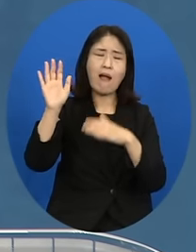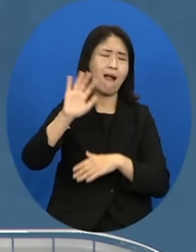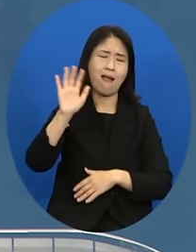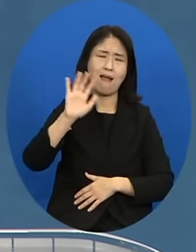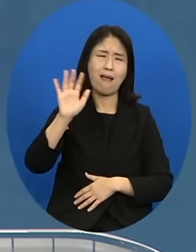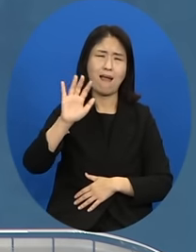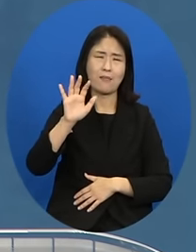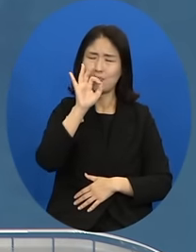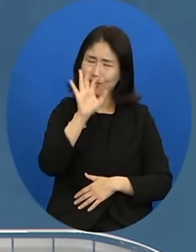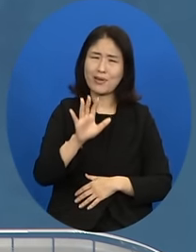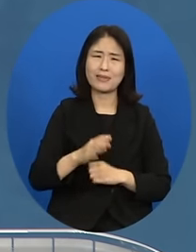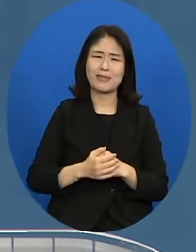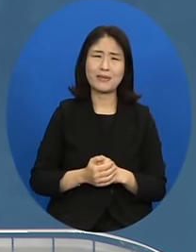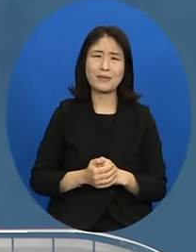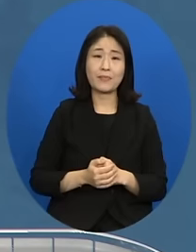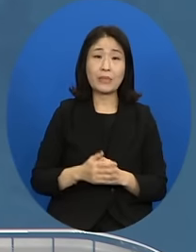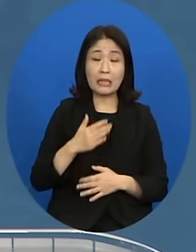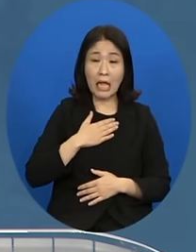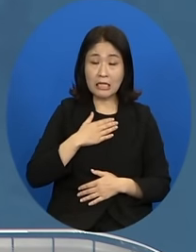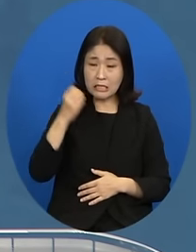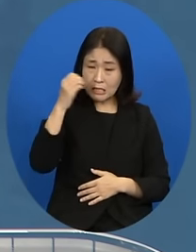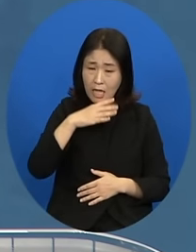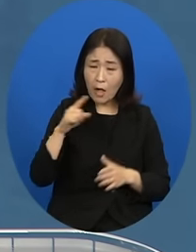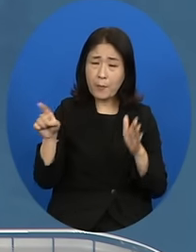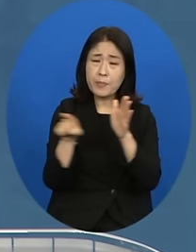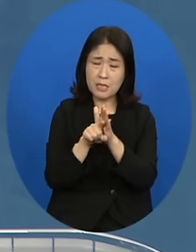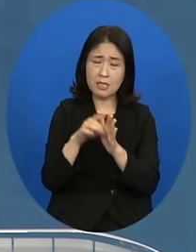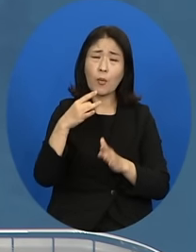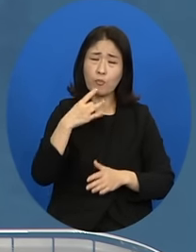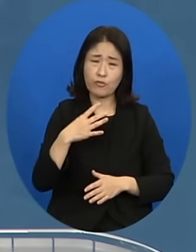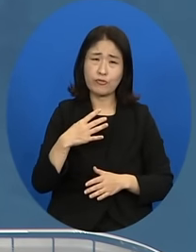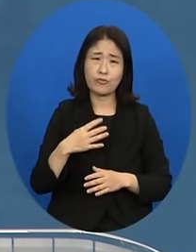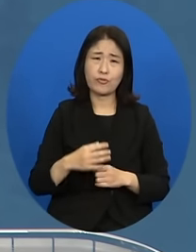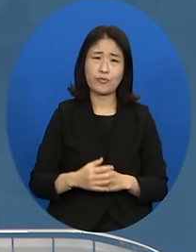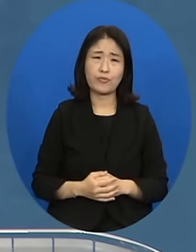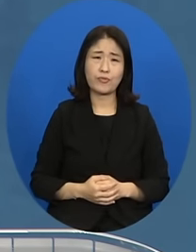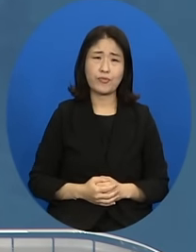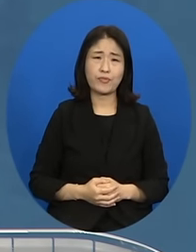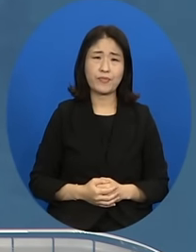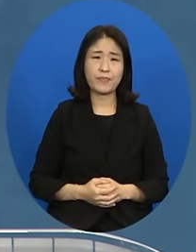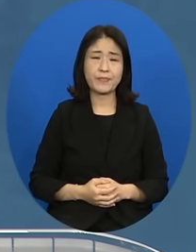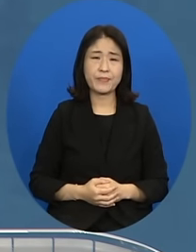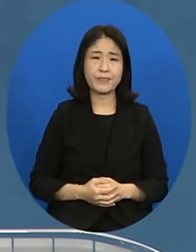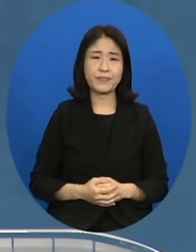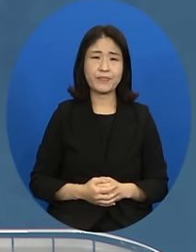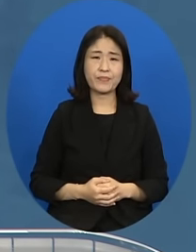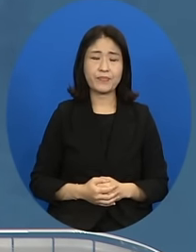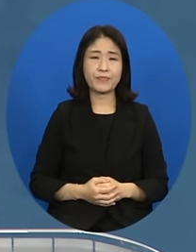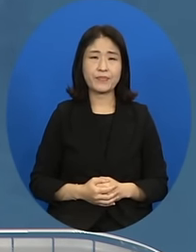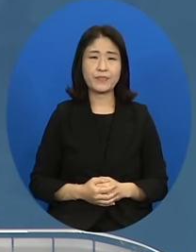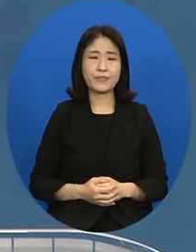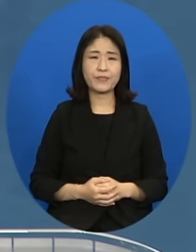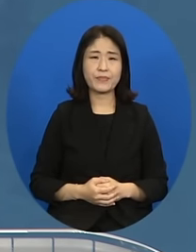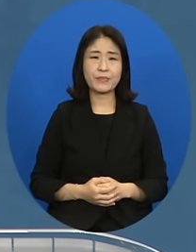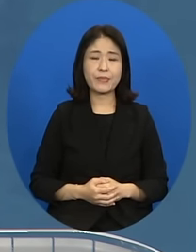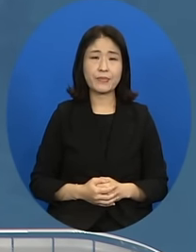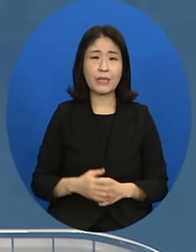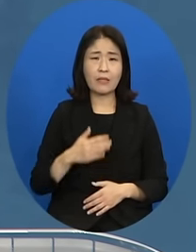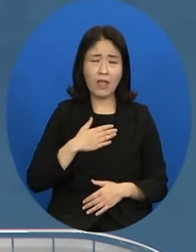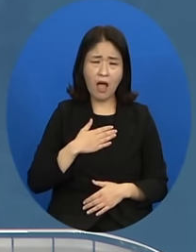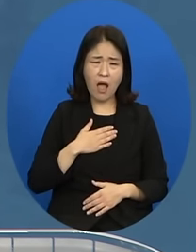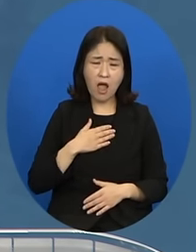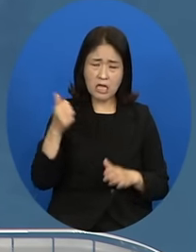거야. 주님이 나와 함께 계심을 정말 믿는 거야. 그렇게 하고 그리고 넘어져도